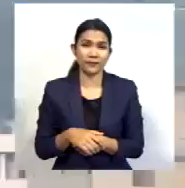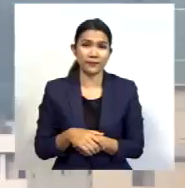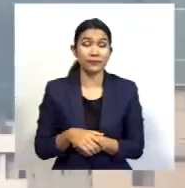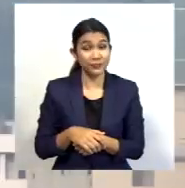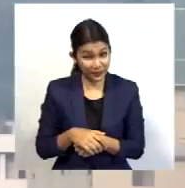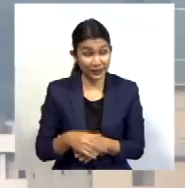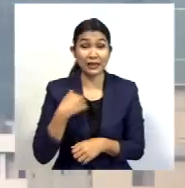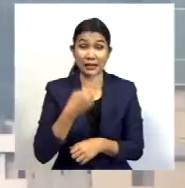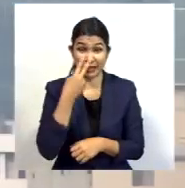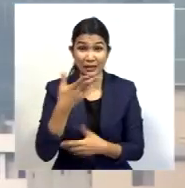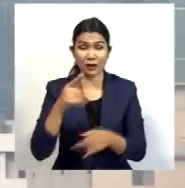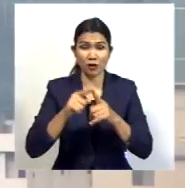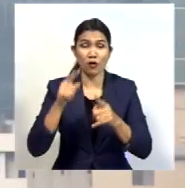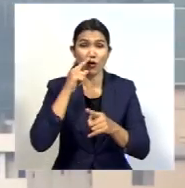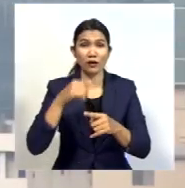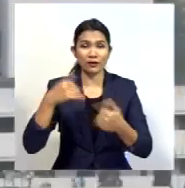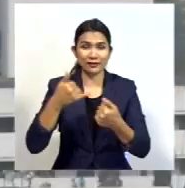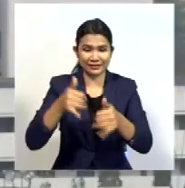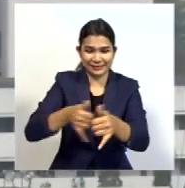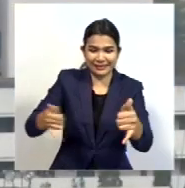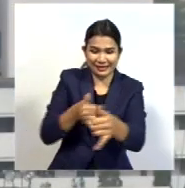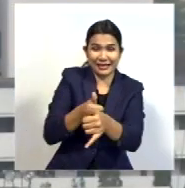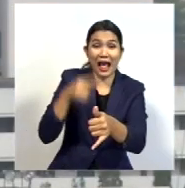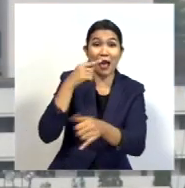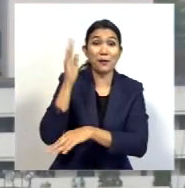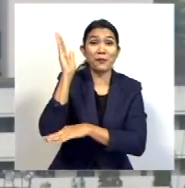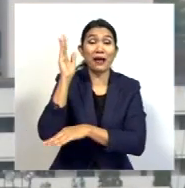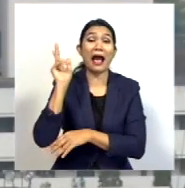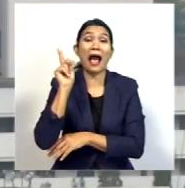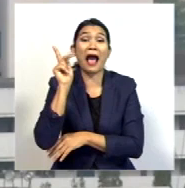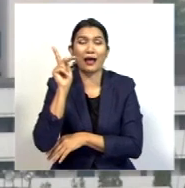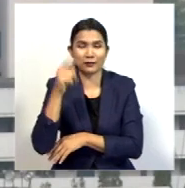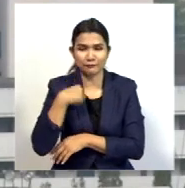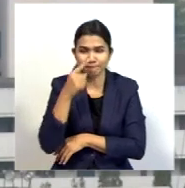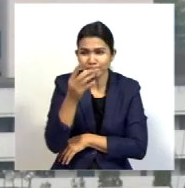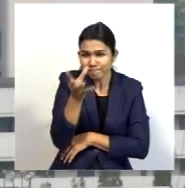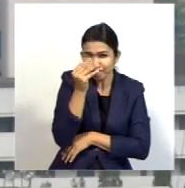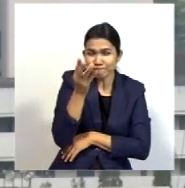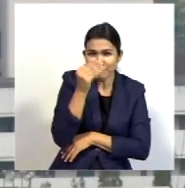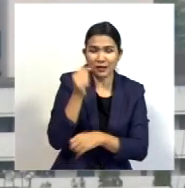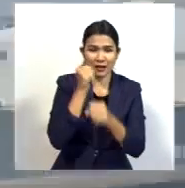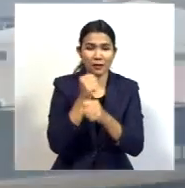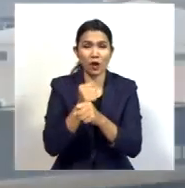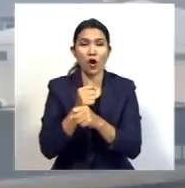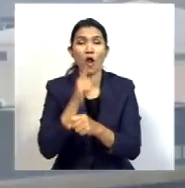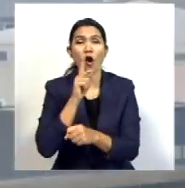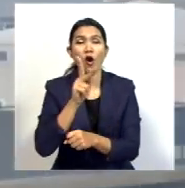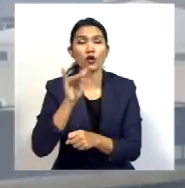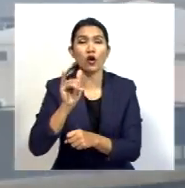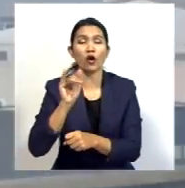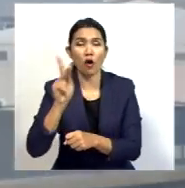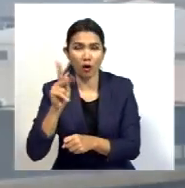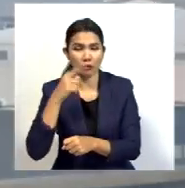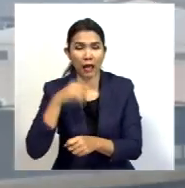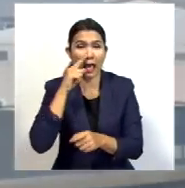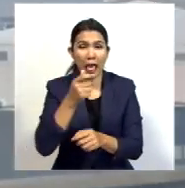คุณผู้ชมจะเห็นนะคะมีคุณกลองแก้วอยู่ข้างหลังท่านนายกนะคะคือคุณกลองแก้วเนี่ยก็ศึกษาเรื่องของการทำงานของปยป.แล้วก็แอปพลิเคชัน